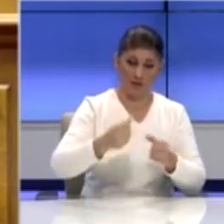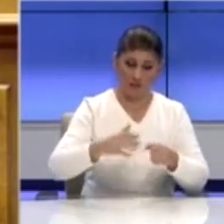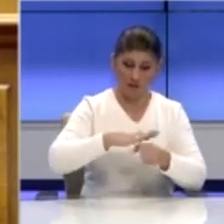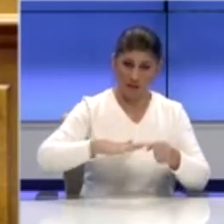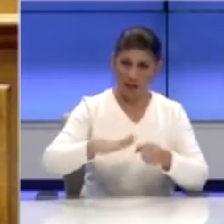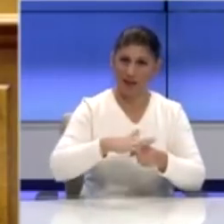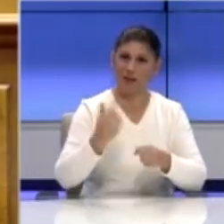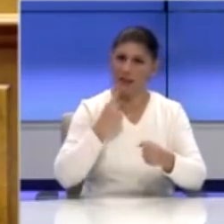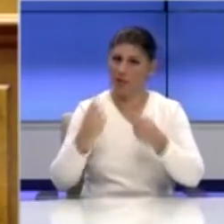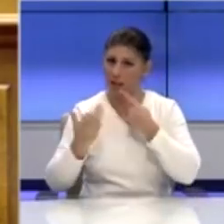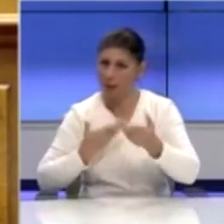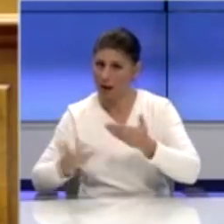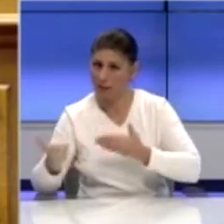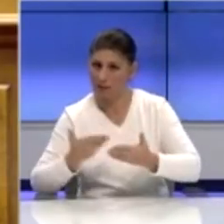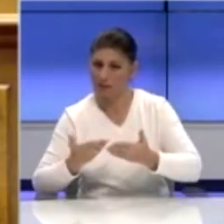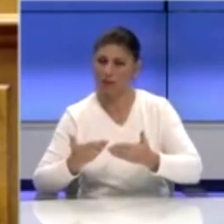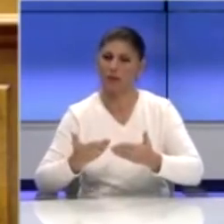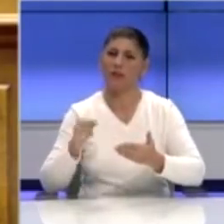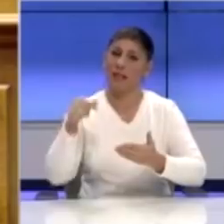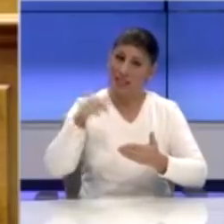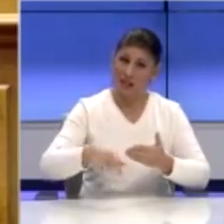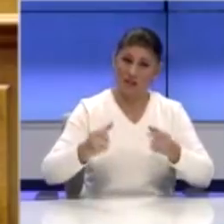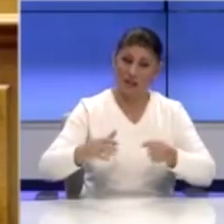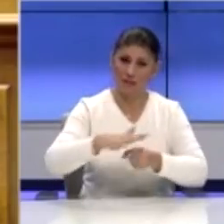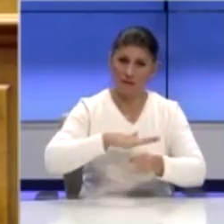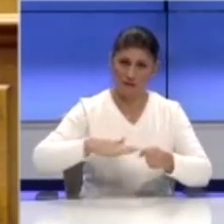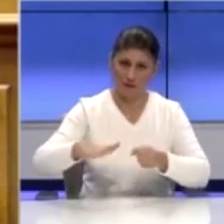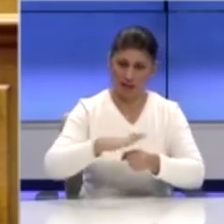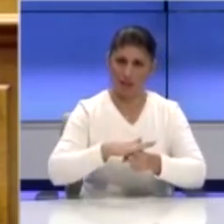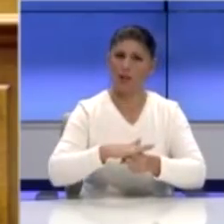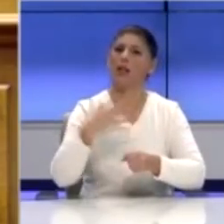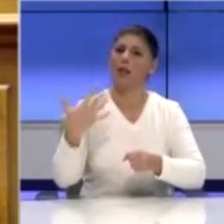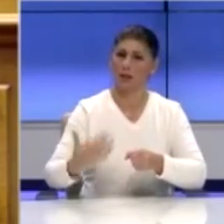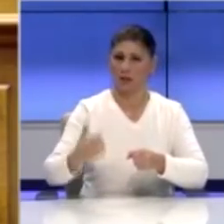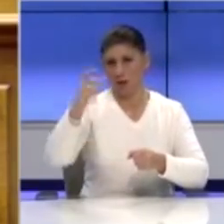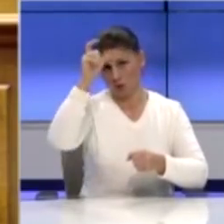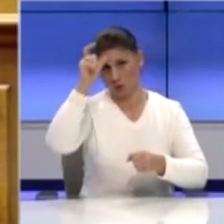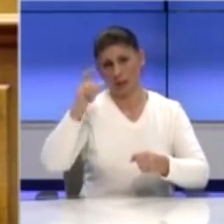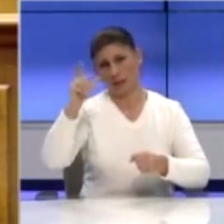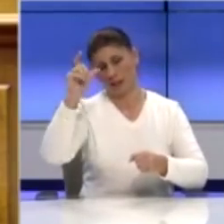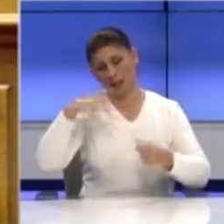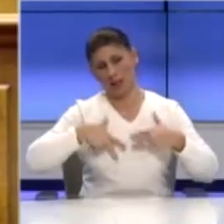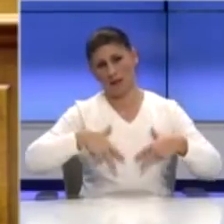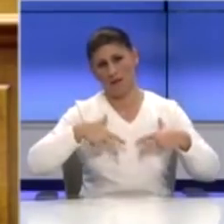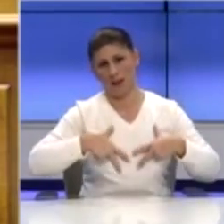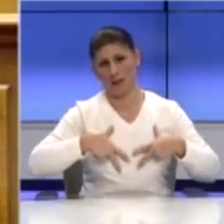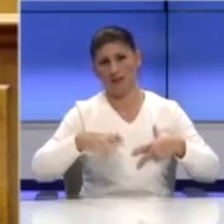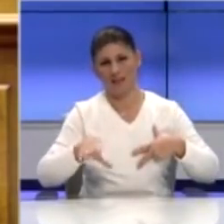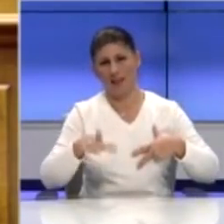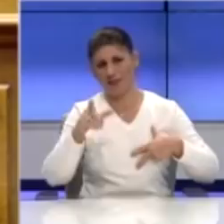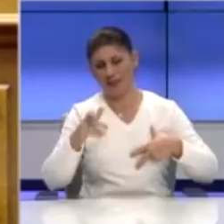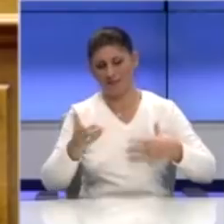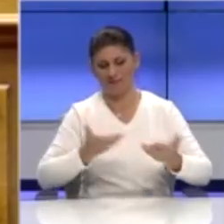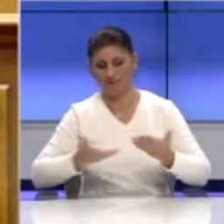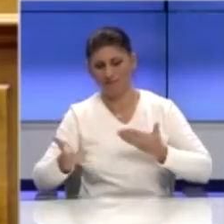γίνονται και οι διαπραγματεύσεις και τα παζάρια και πάνω σε αυτή τη βάση παίζει η τουρκική κυβέρνηση. Βέβαια, σε αυτά τα